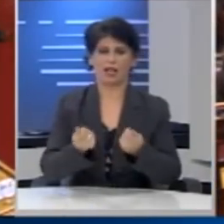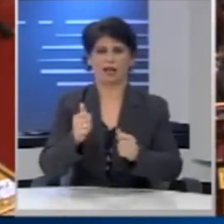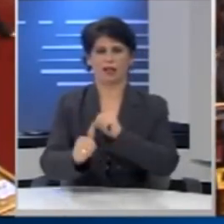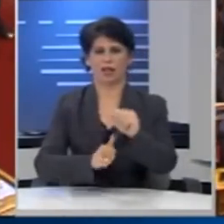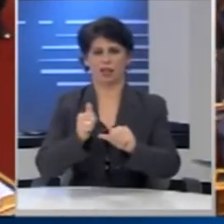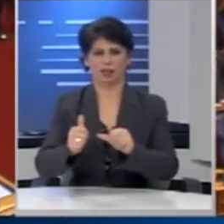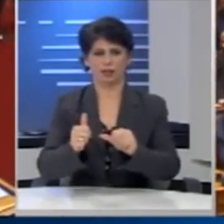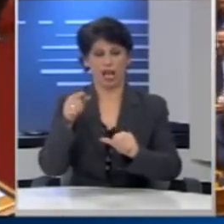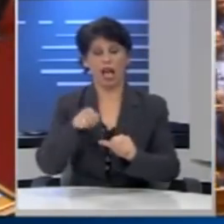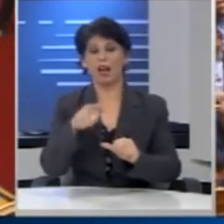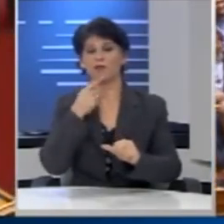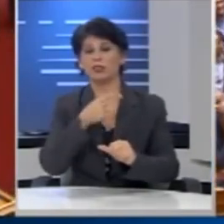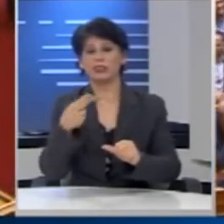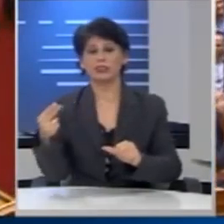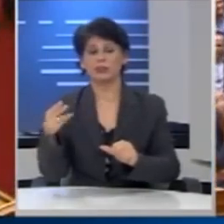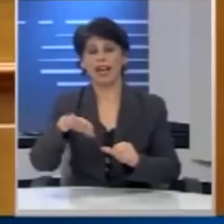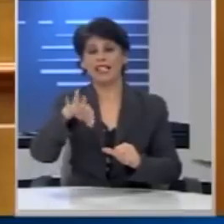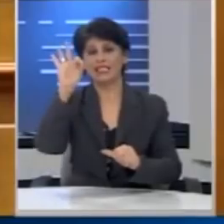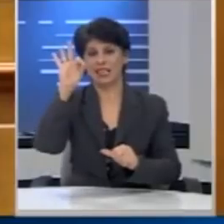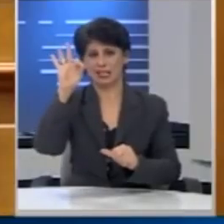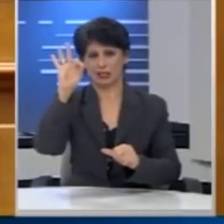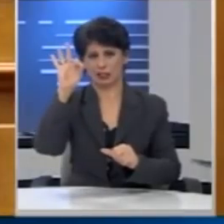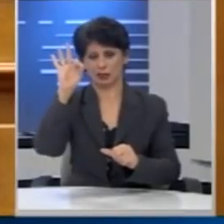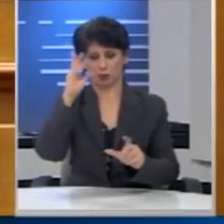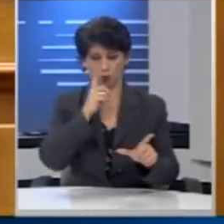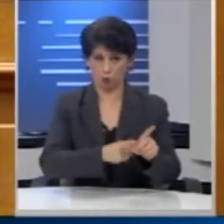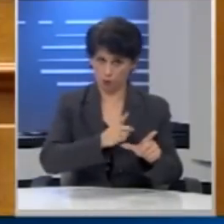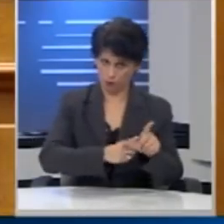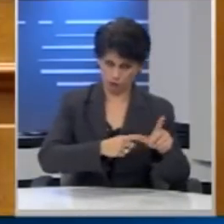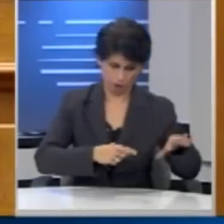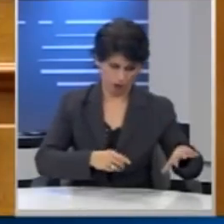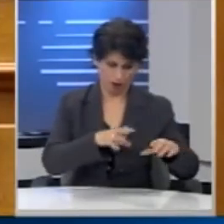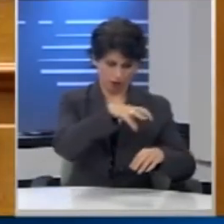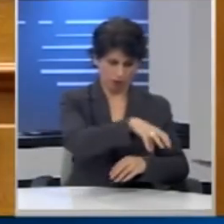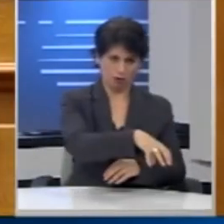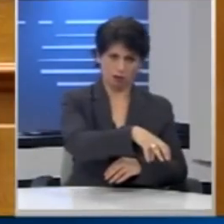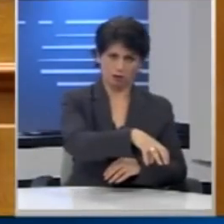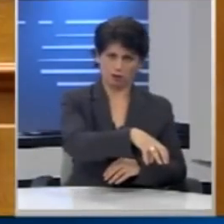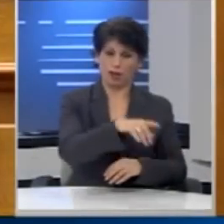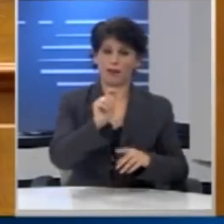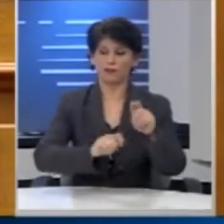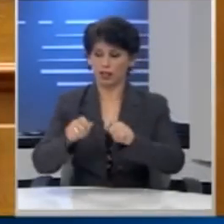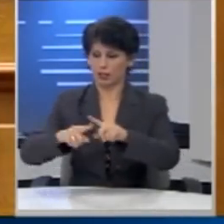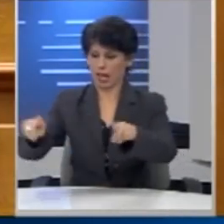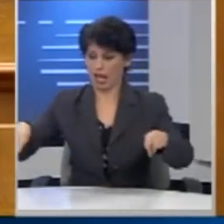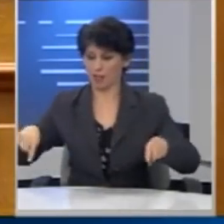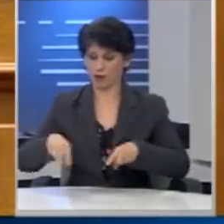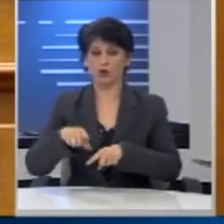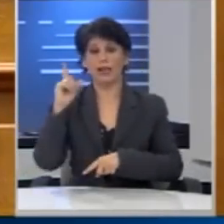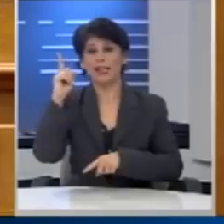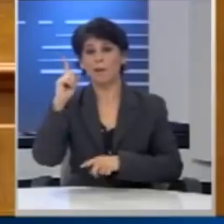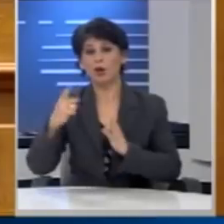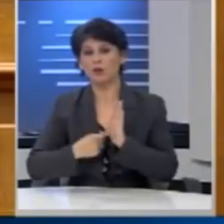αλλάξανε. Και αυτό σημαίνει ότι με την εξαίρεση του Κομμουνιστικού Κόμματος διαμορφώνεται σε αυτή την αίθουσα, για πρώτη